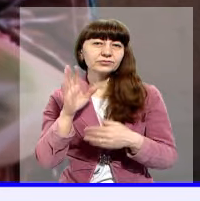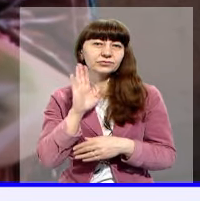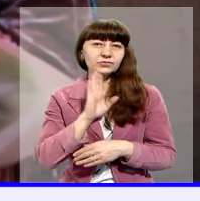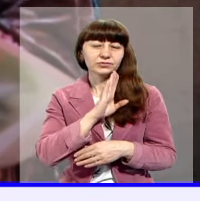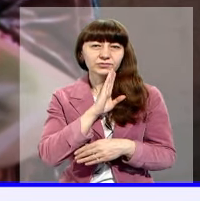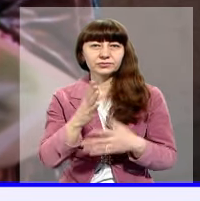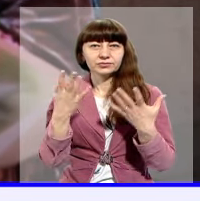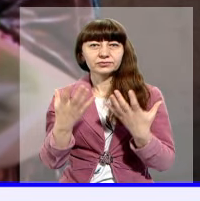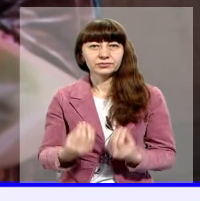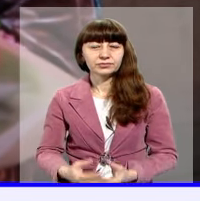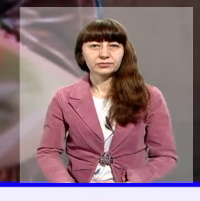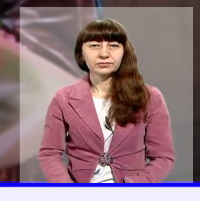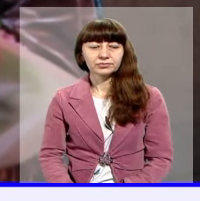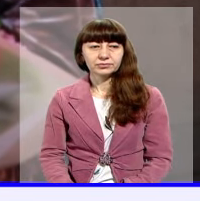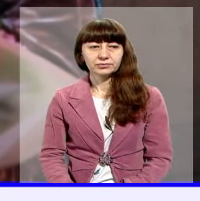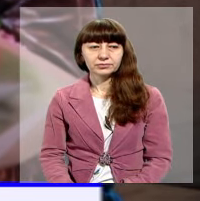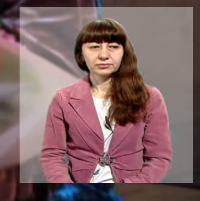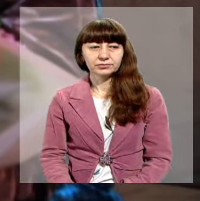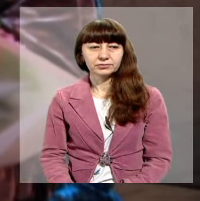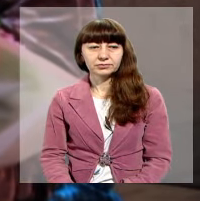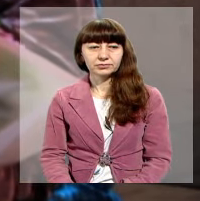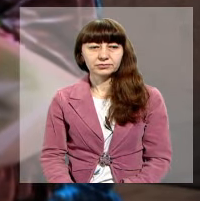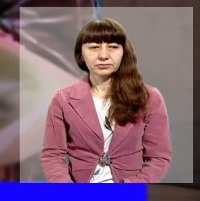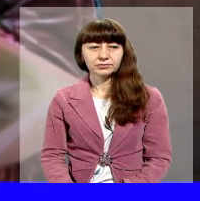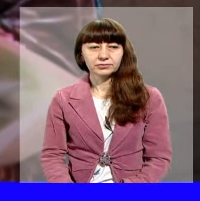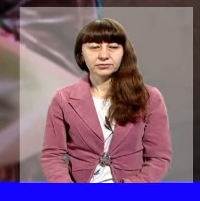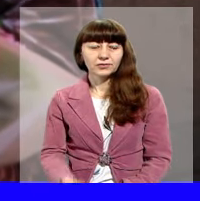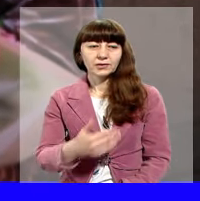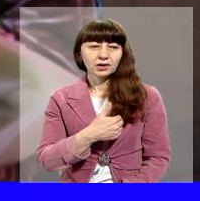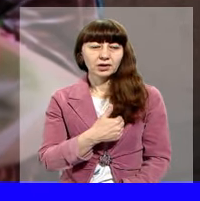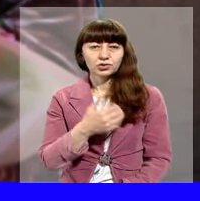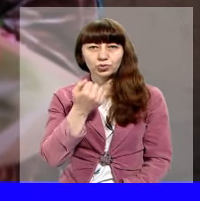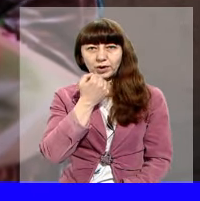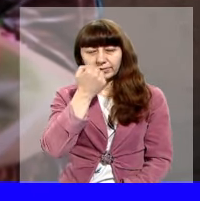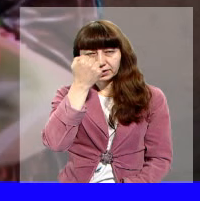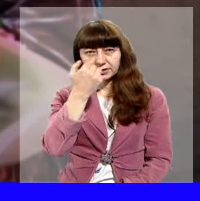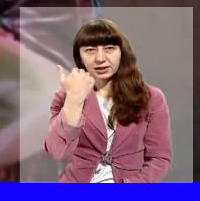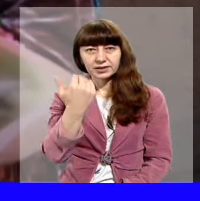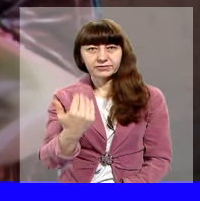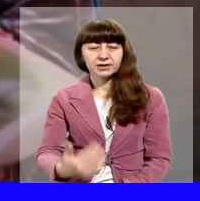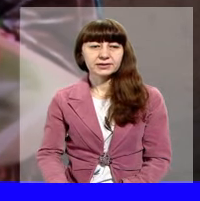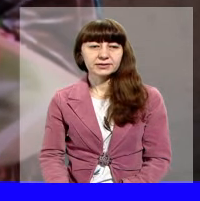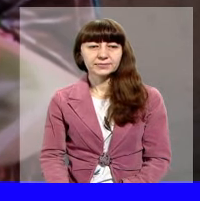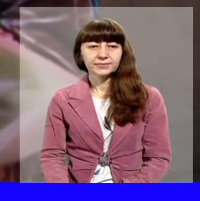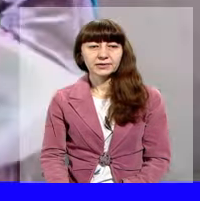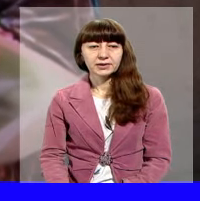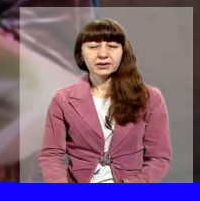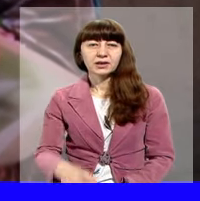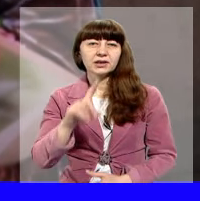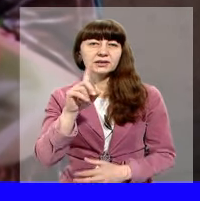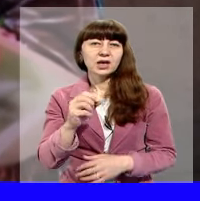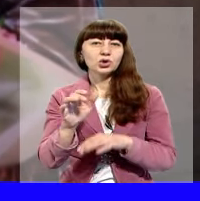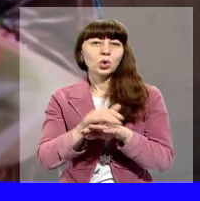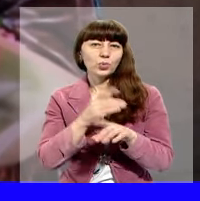ер азаматтардың атынан шексіз алғысымызды айтамыз. Сіз сияқты 100-ден